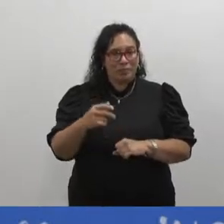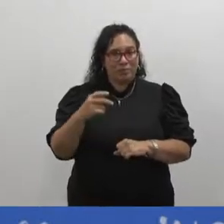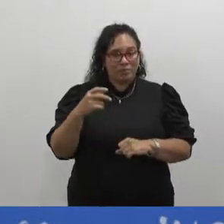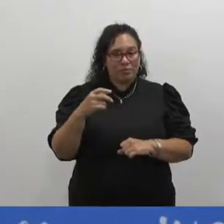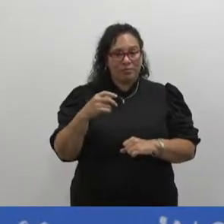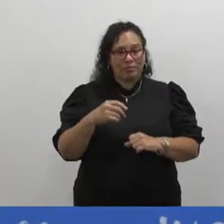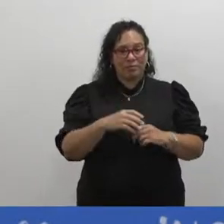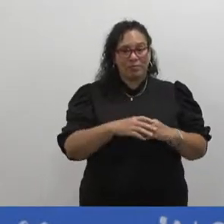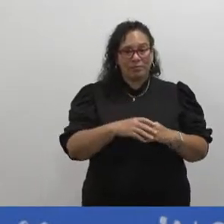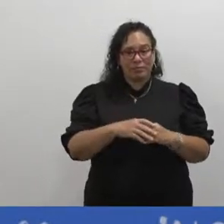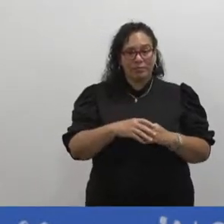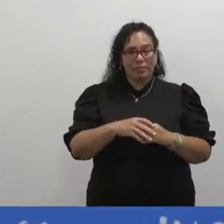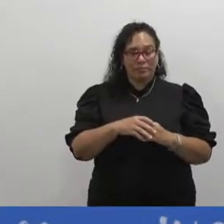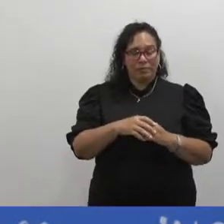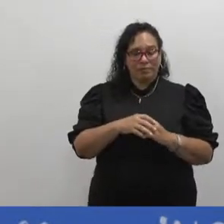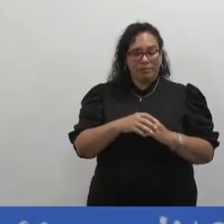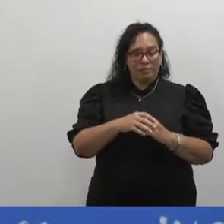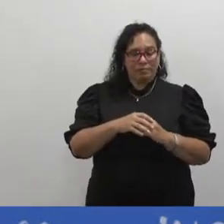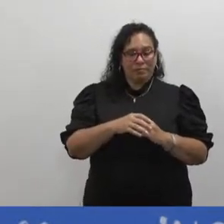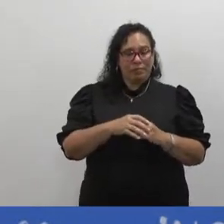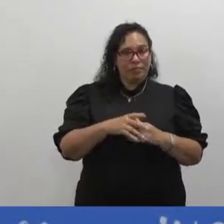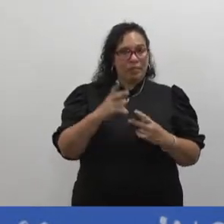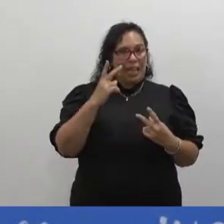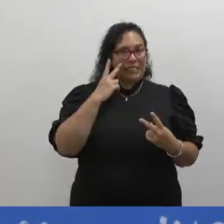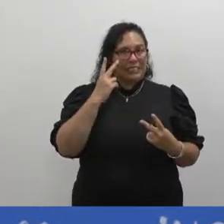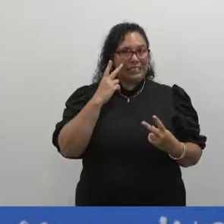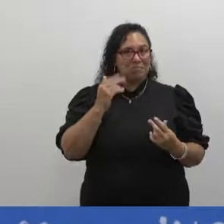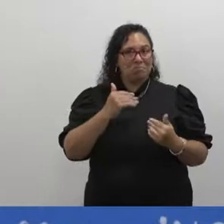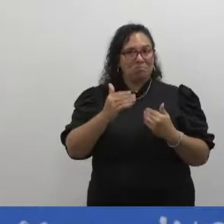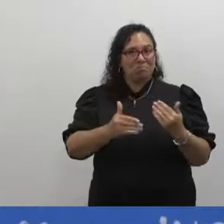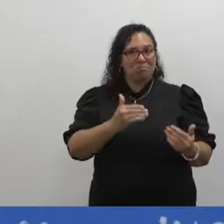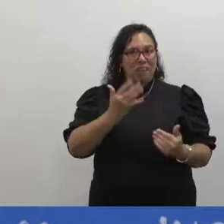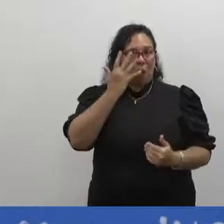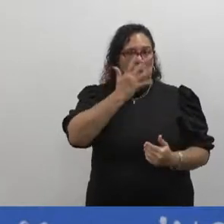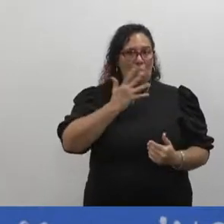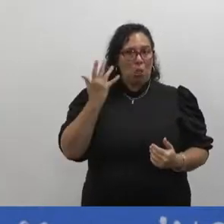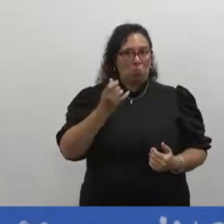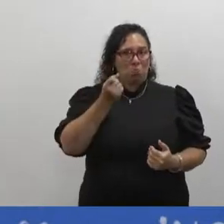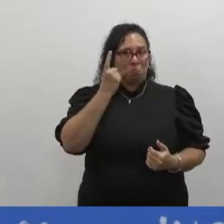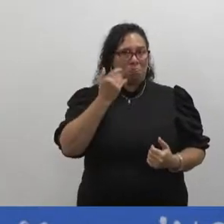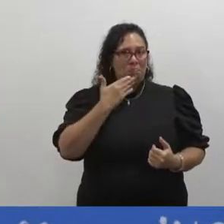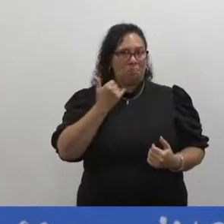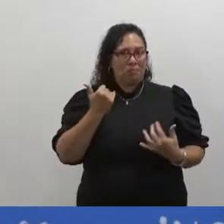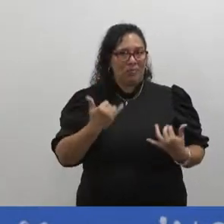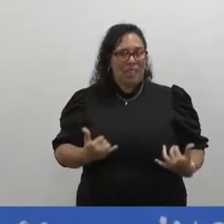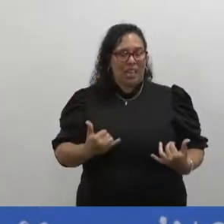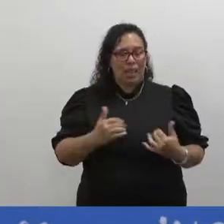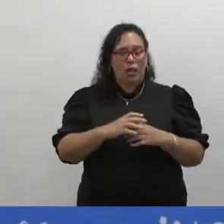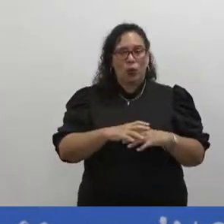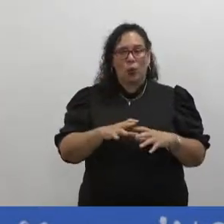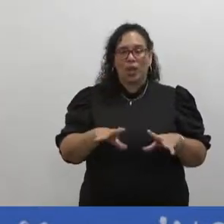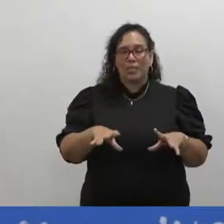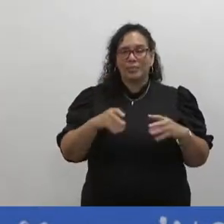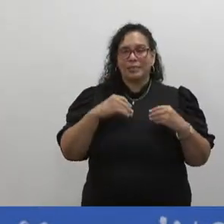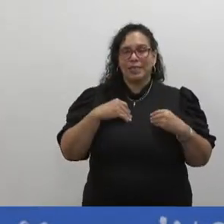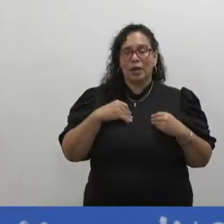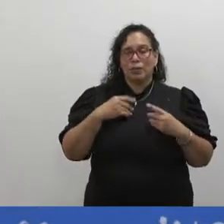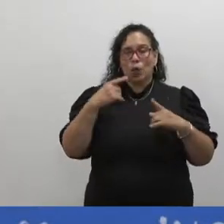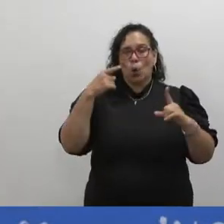còi mốc khiêm dồn cho bà lo à lời nâng khiêm ai mơ khơi thà bẩn lư từ ngày nã cột nâng về tờ đòn nã